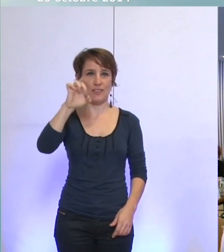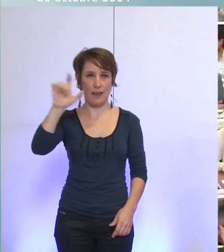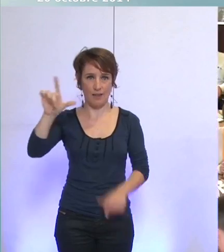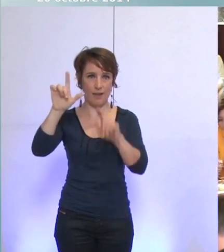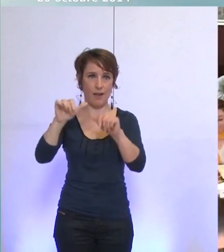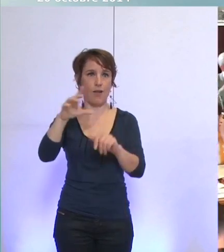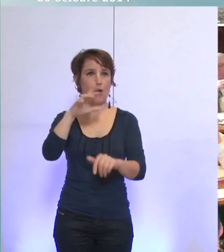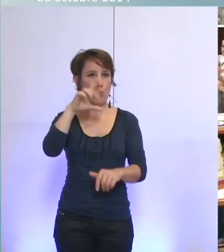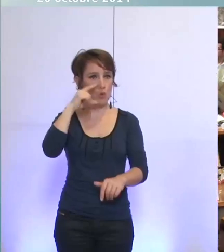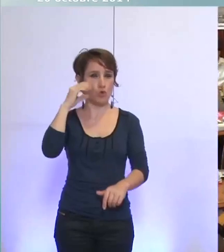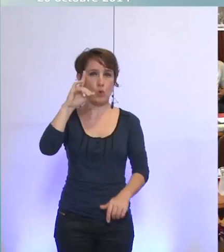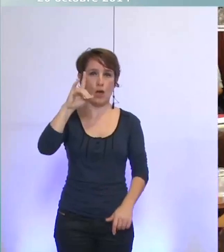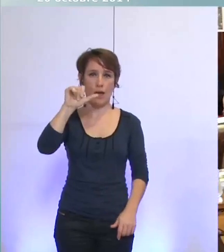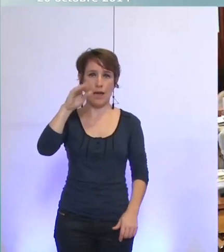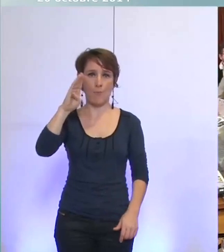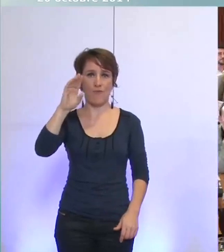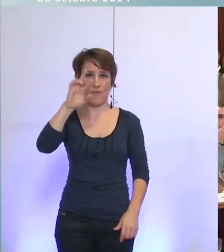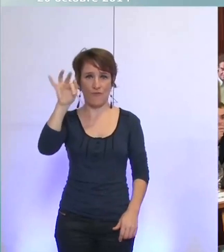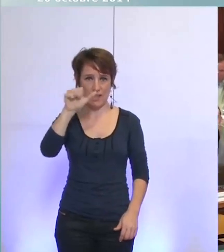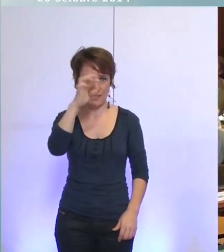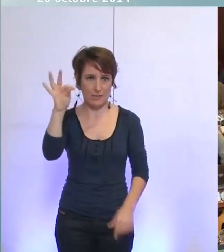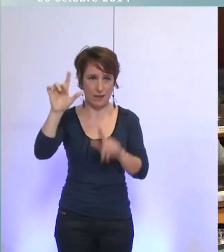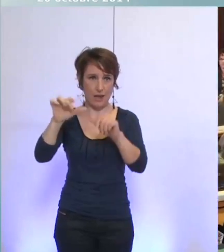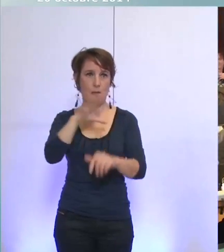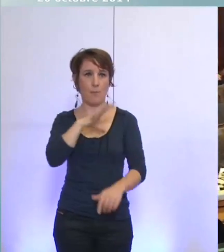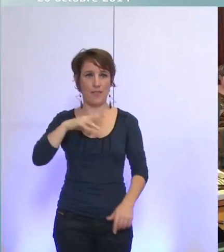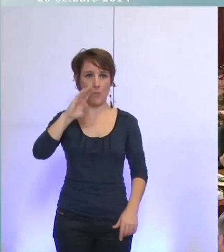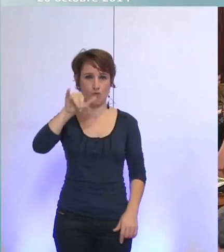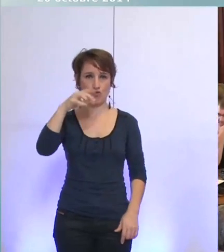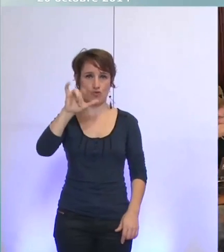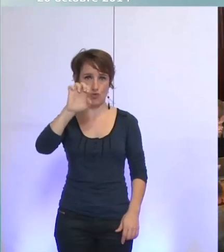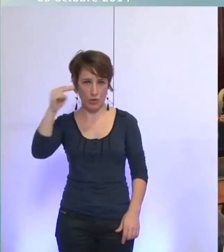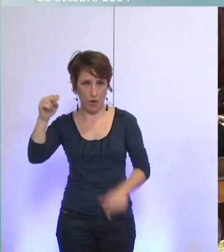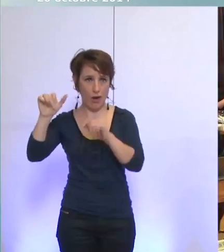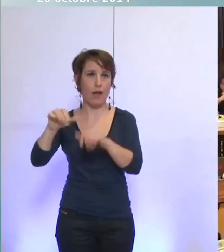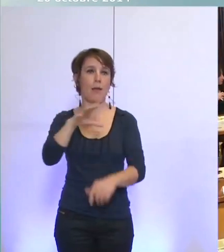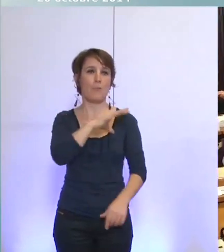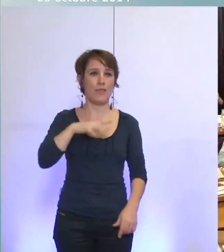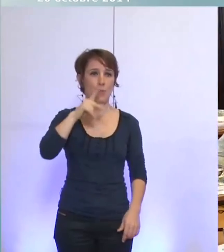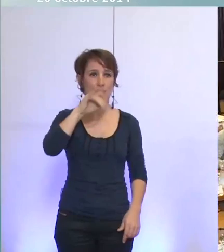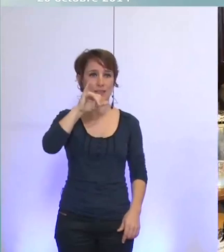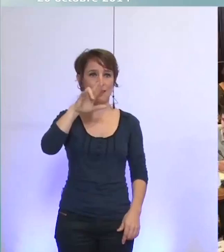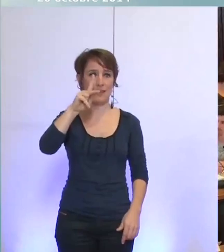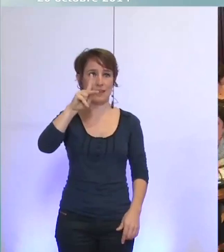Abfast, Martine Julien, Claire Kirkacharian,